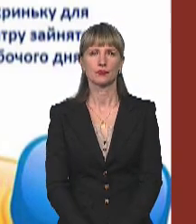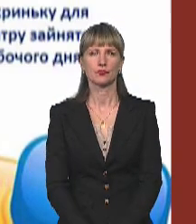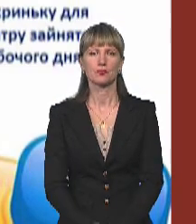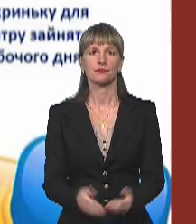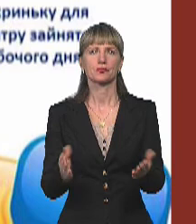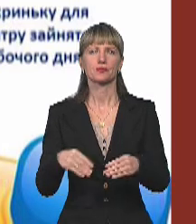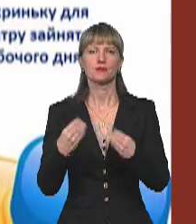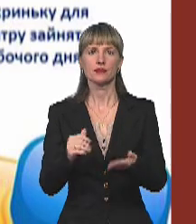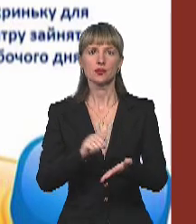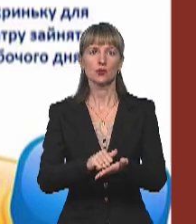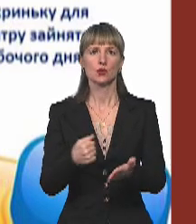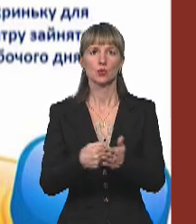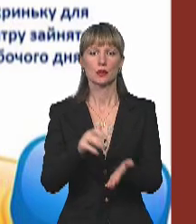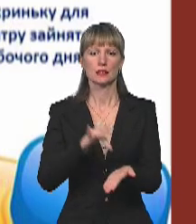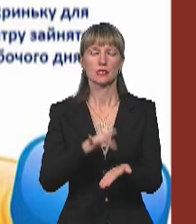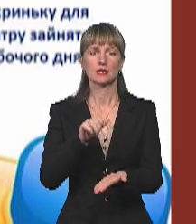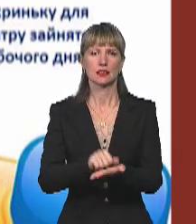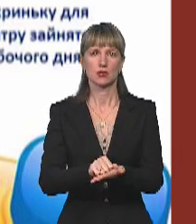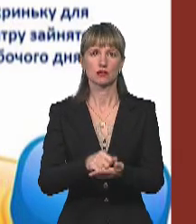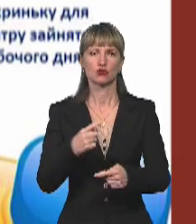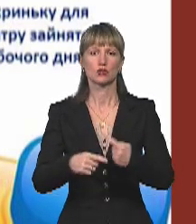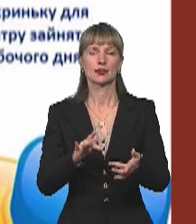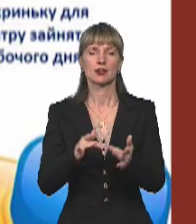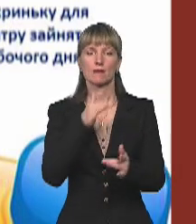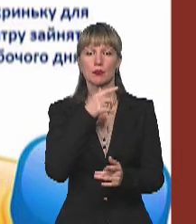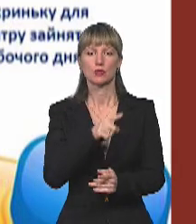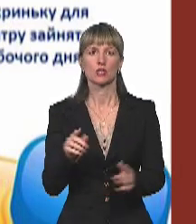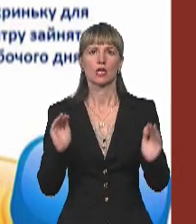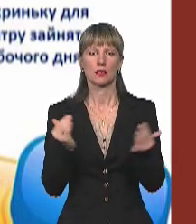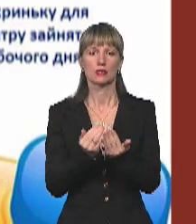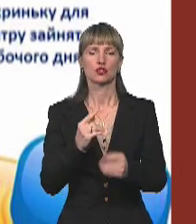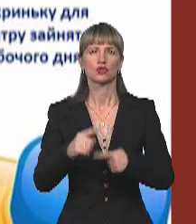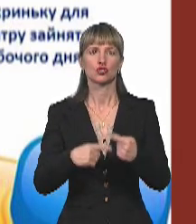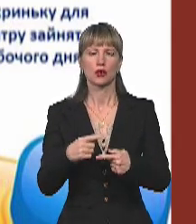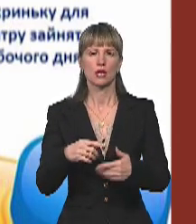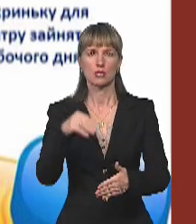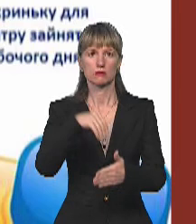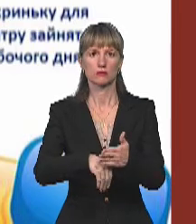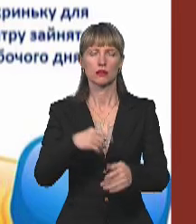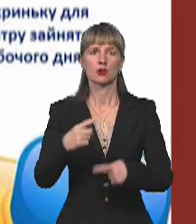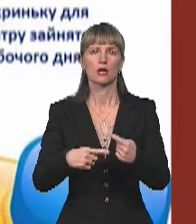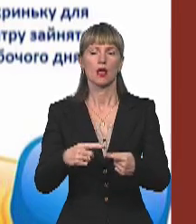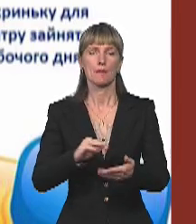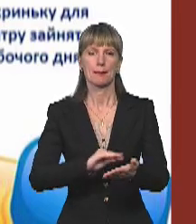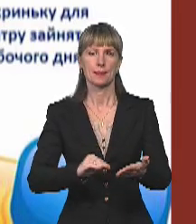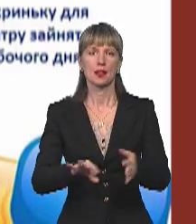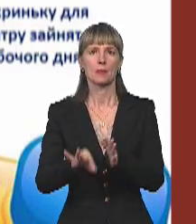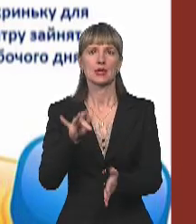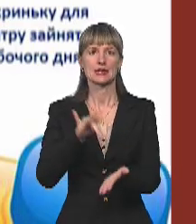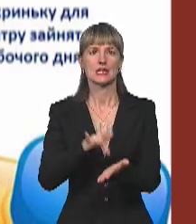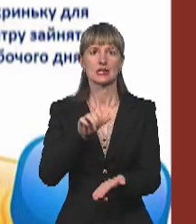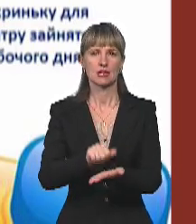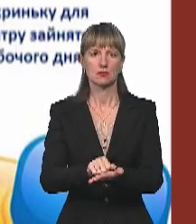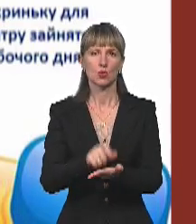Як подати документи до центру зайнятості онлайн під час карантину? Через скриньку для кореспонденції. Оберіть центр